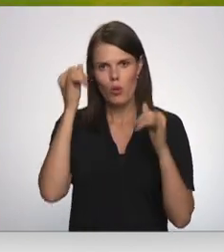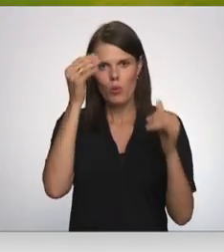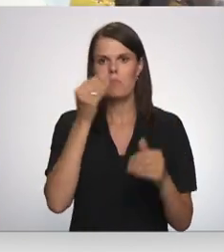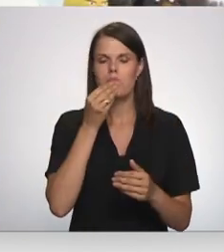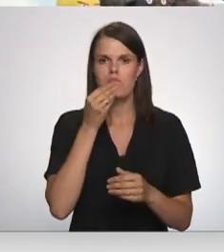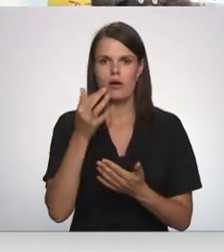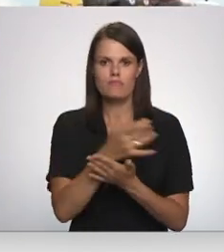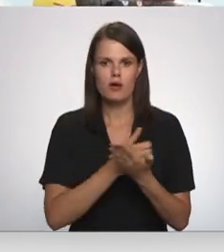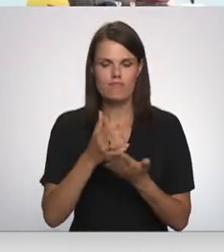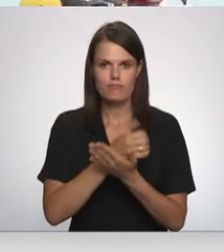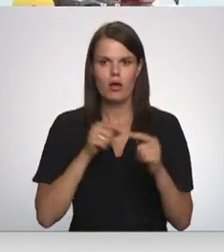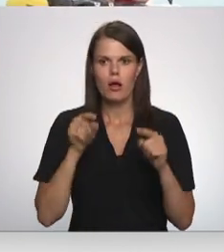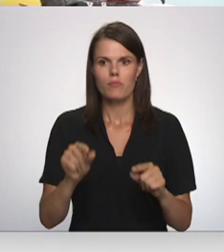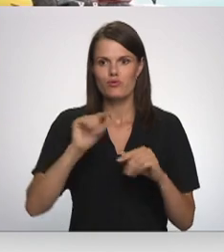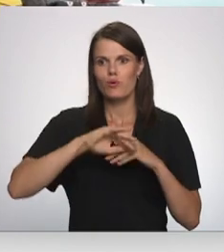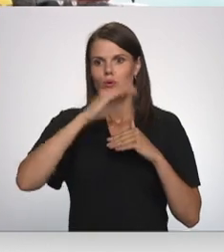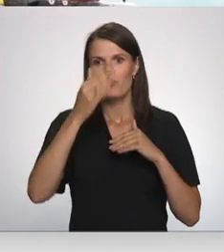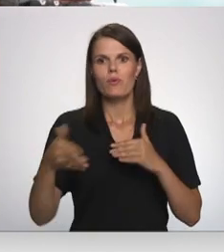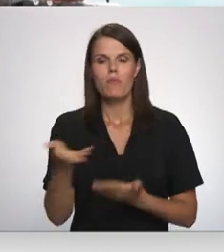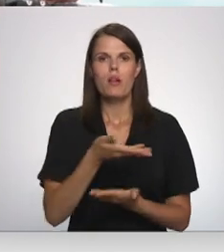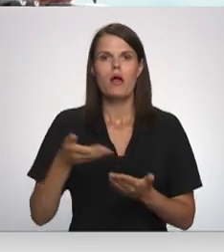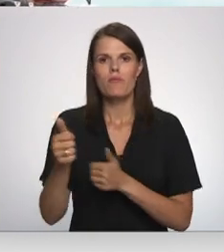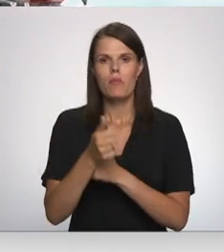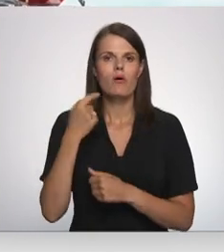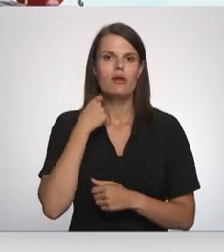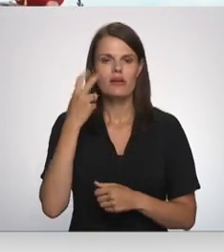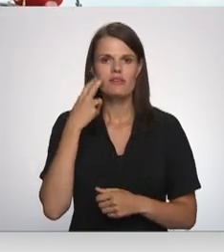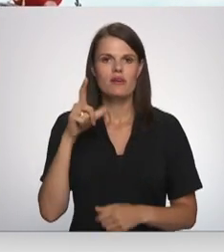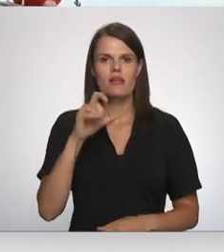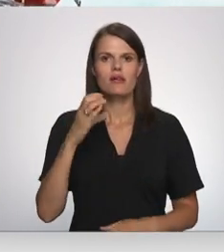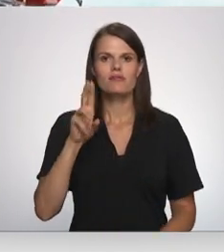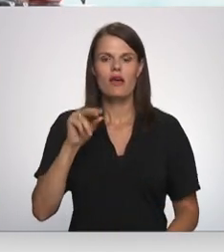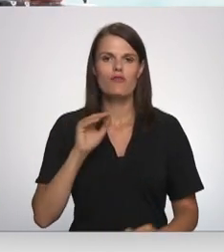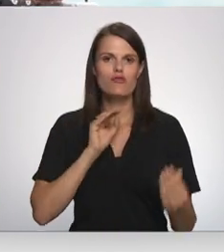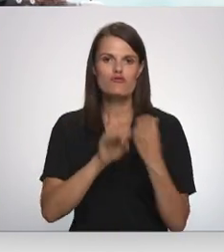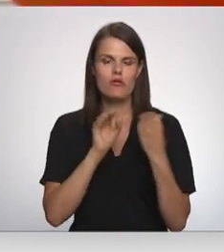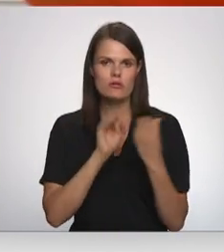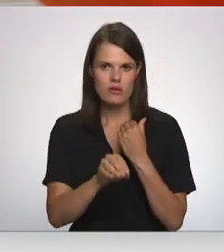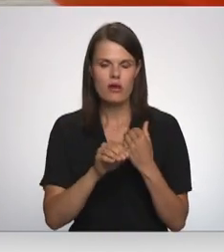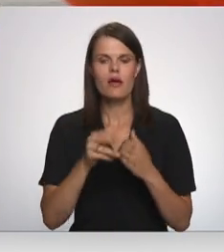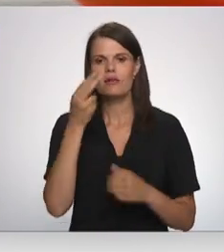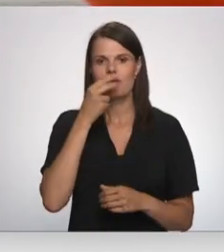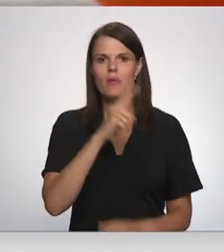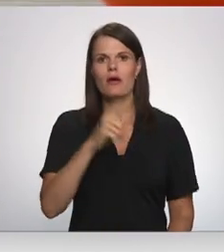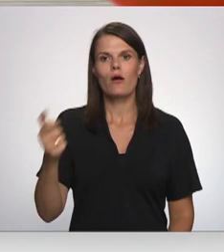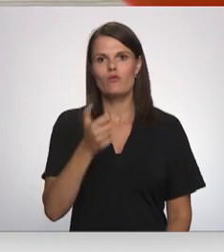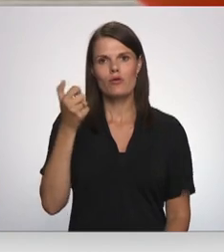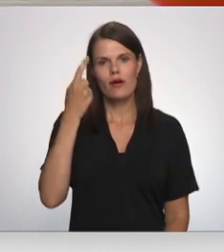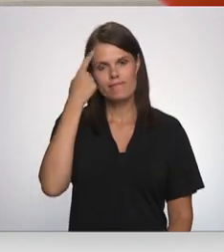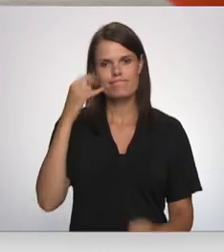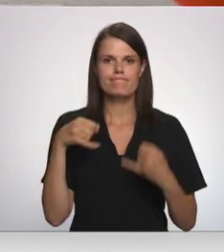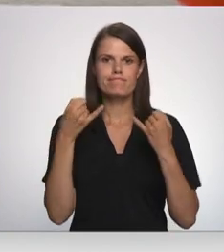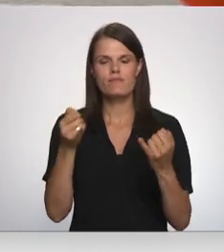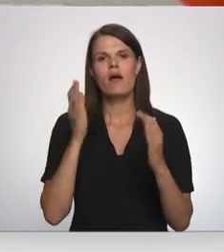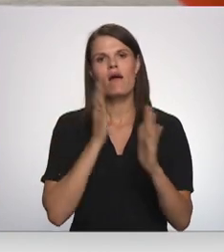ieguvei. Šo nelielo uzkalniņu savā pļavā blakus Rīgas Veclaicenes šosejai saimnieki gadu atvēl nevis saimniecībai, bet